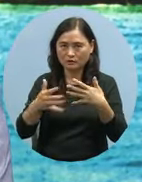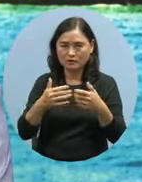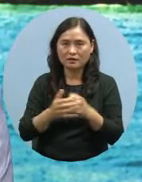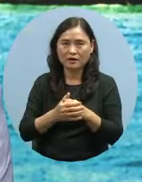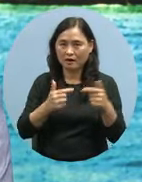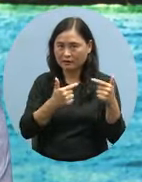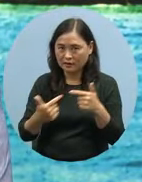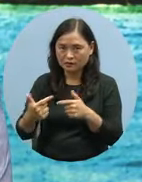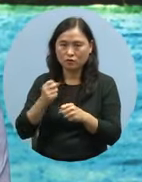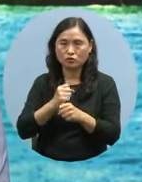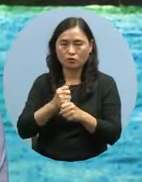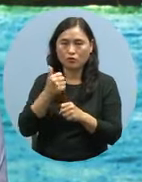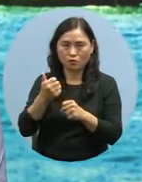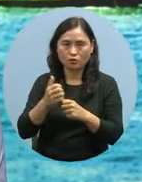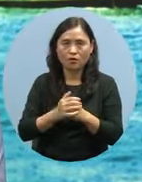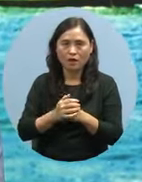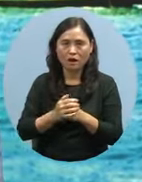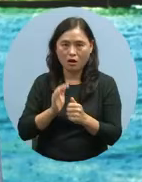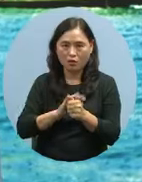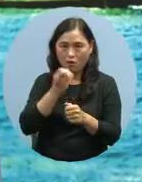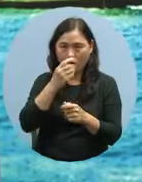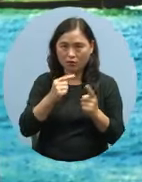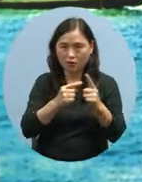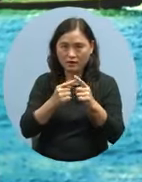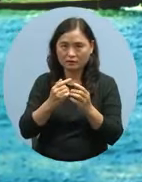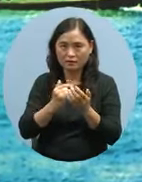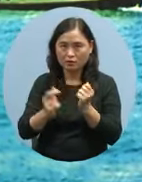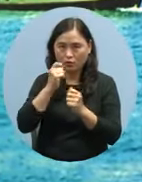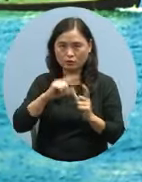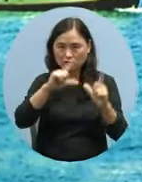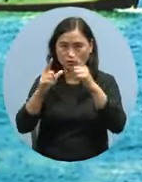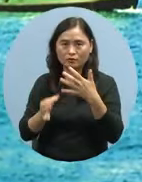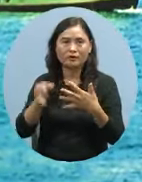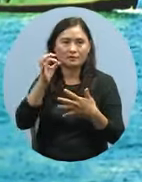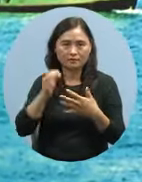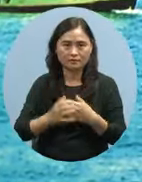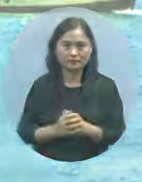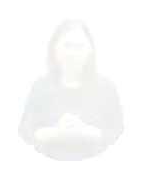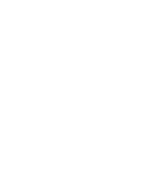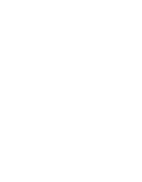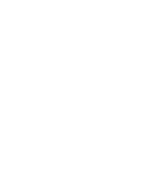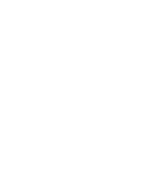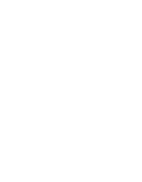咧，去繼續去做好我哋嘅工作，令到我哋香港市民嘅生活質素咧不斷可以提升嘅。